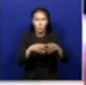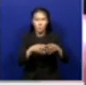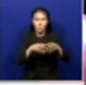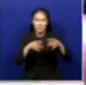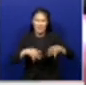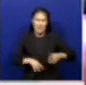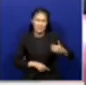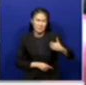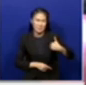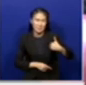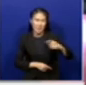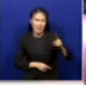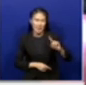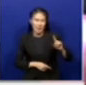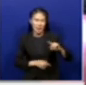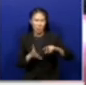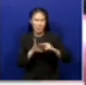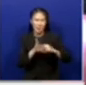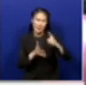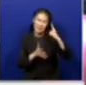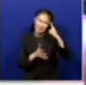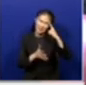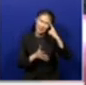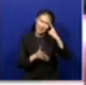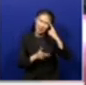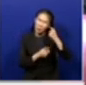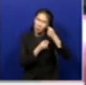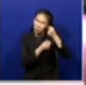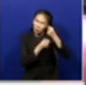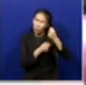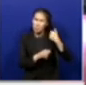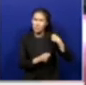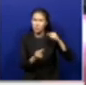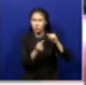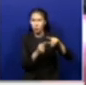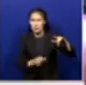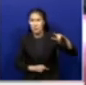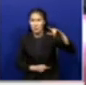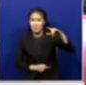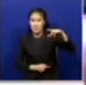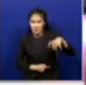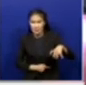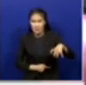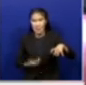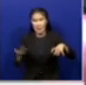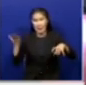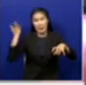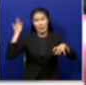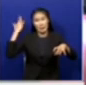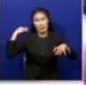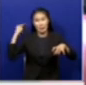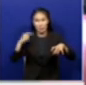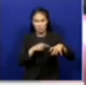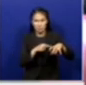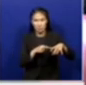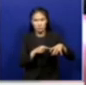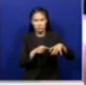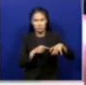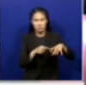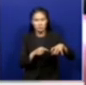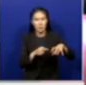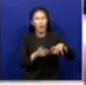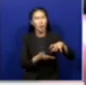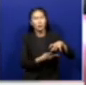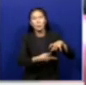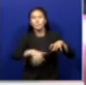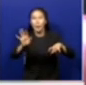ก็มีการเหมือนมีการประท้วงกันเล็กๆที่สนามบินก่อนที่วันนั้นทุกคนจะตัดสินใจปล่อยให้กลับไปกักตัวที่บ้